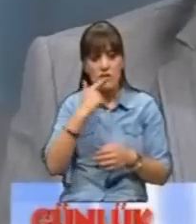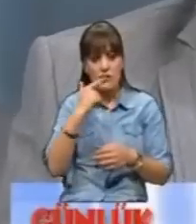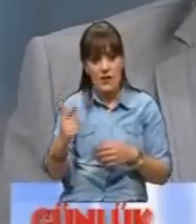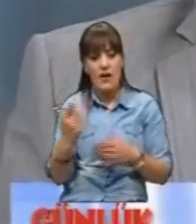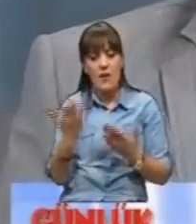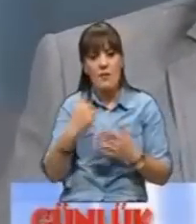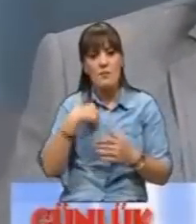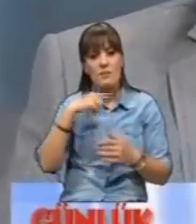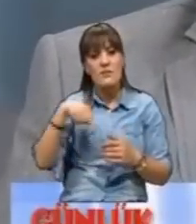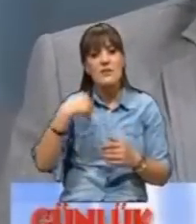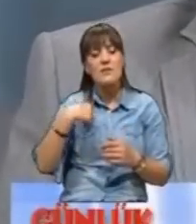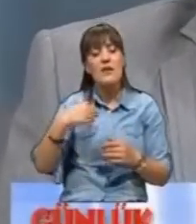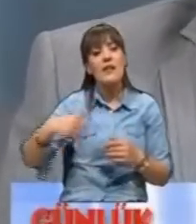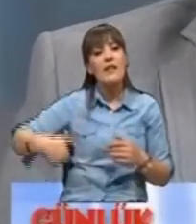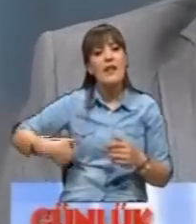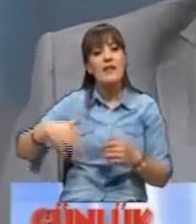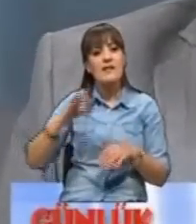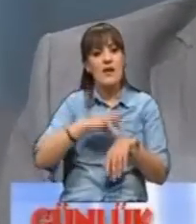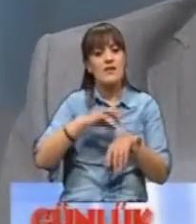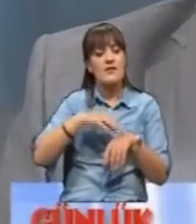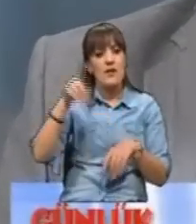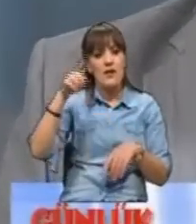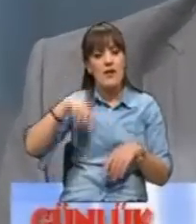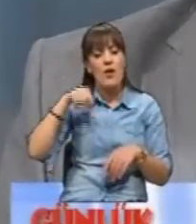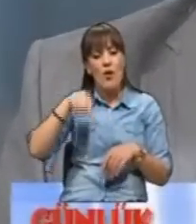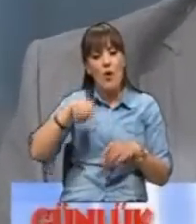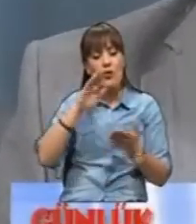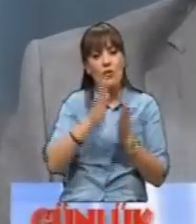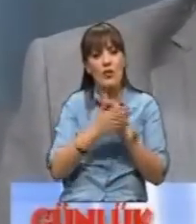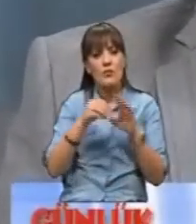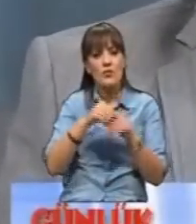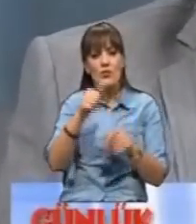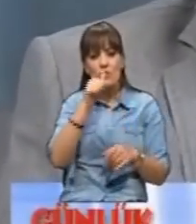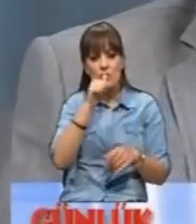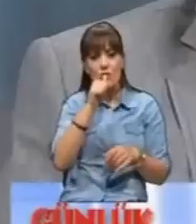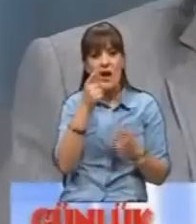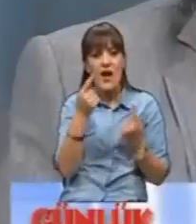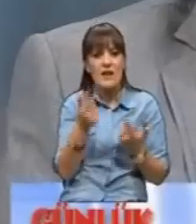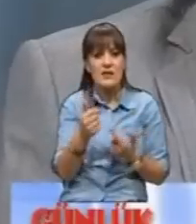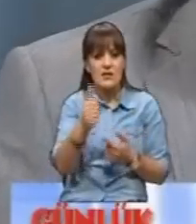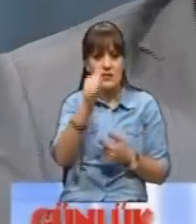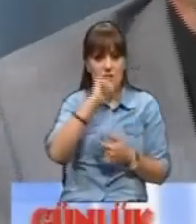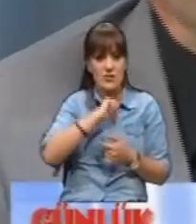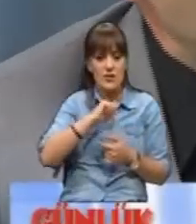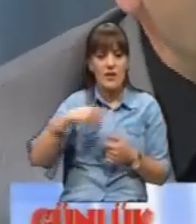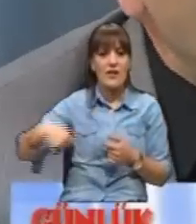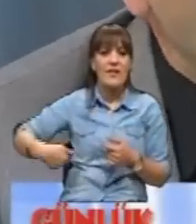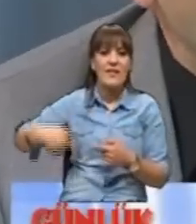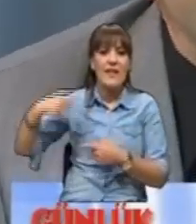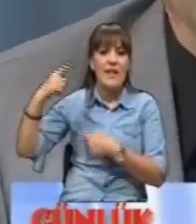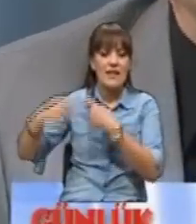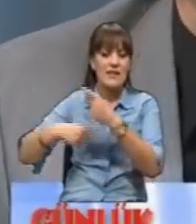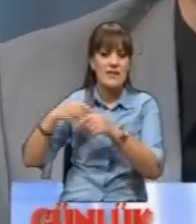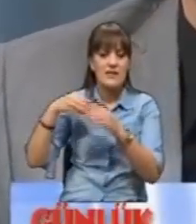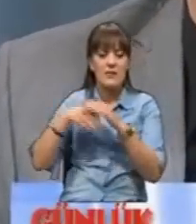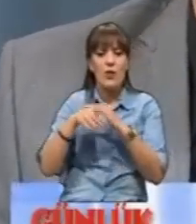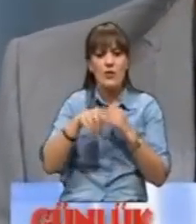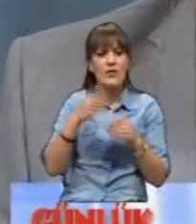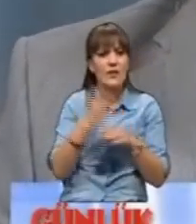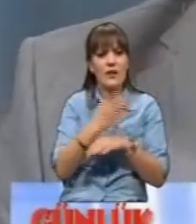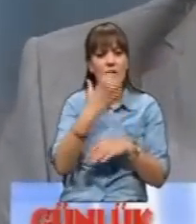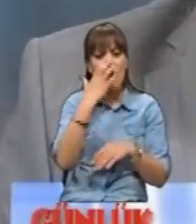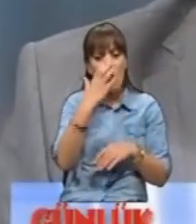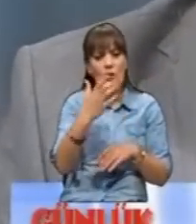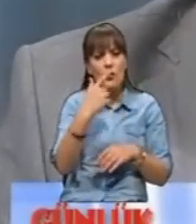Ama bizim diyaliz hastaları o dönemlerde suyu az içer. Onu diyalize neden girmeye önerdiğinizi